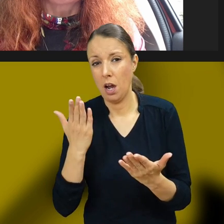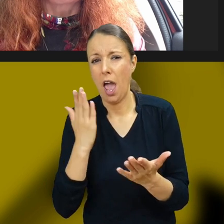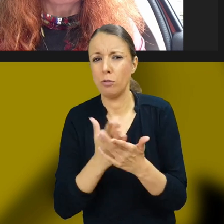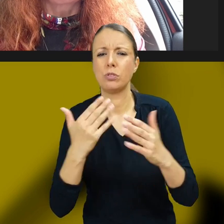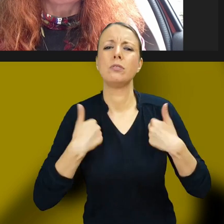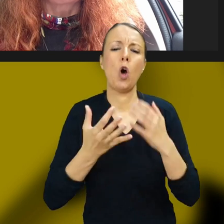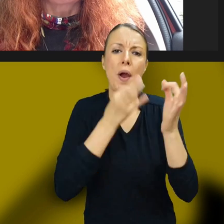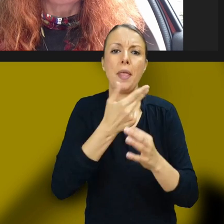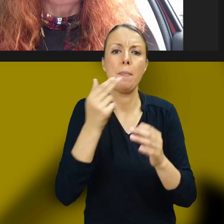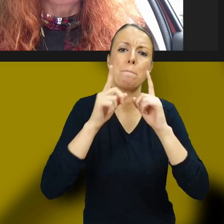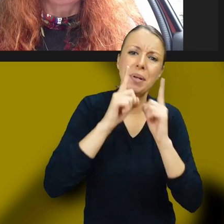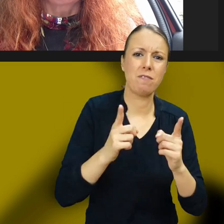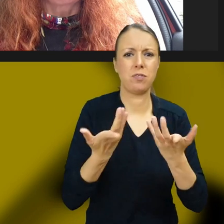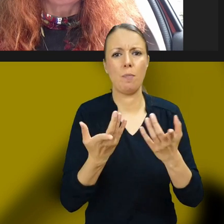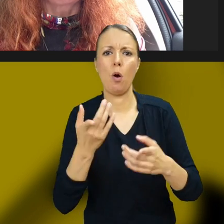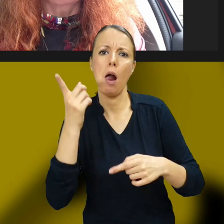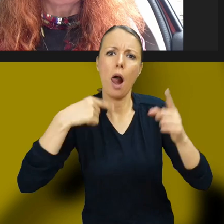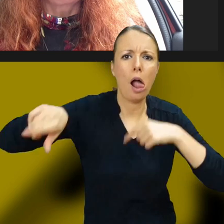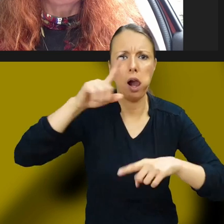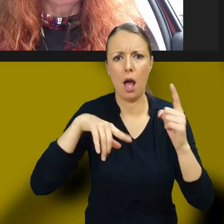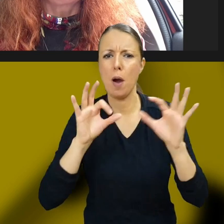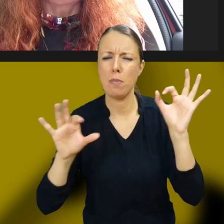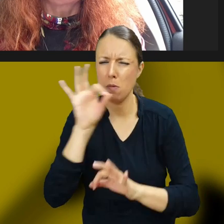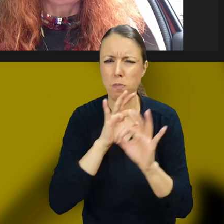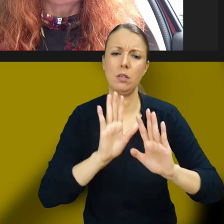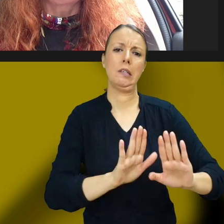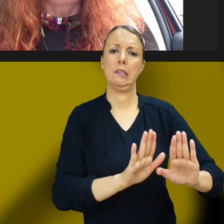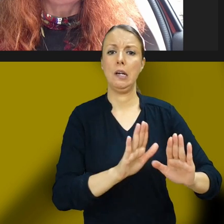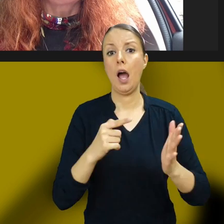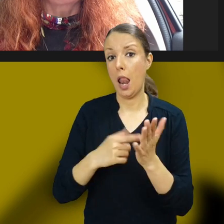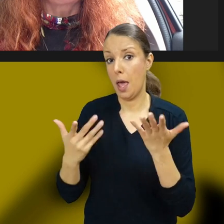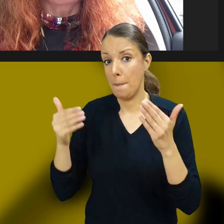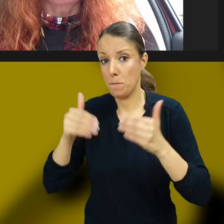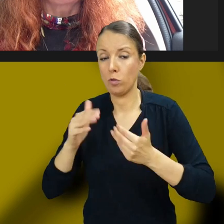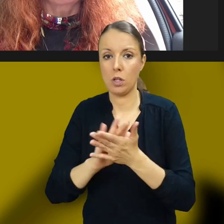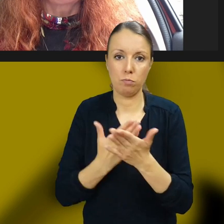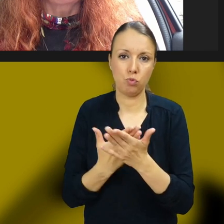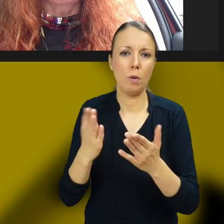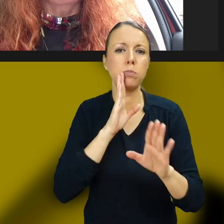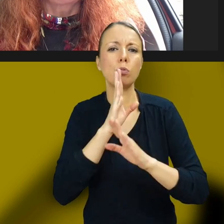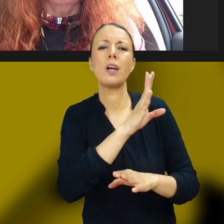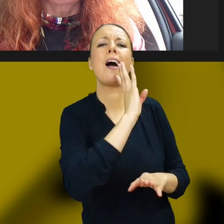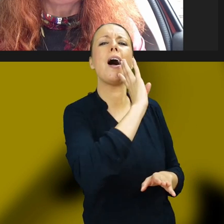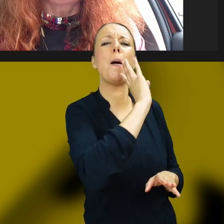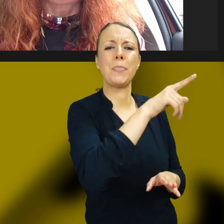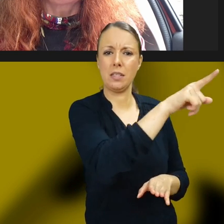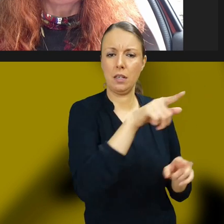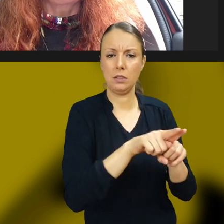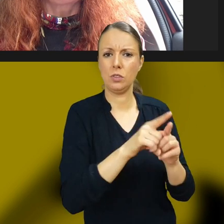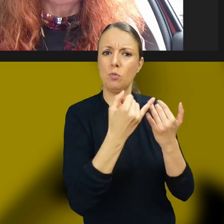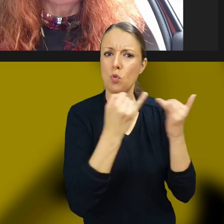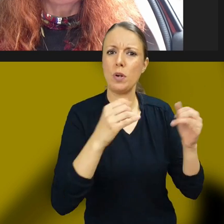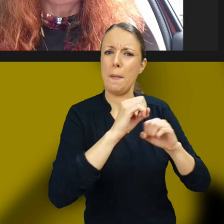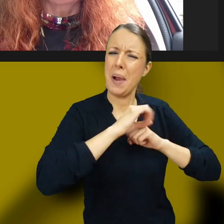prawdziwość na tym etapie, że dla być może są duzi gracze, tak jak w Ameryce rynek medialny, którzy mogą płacić